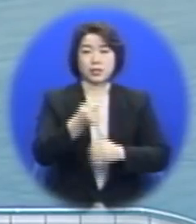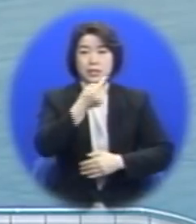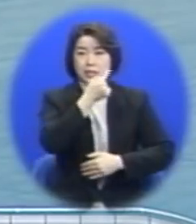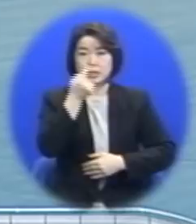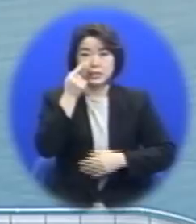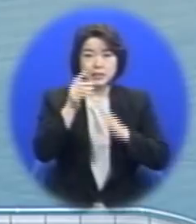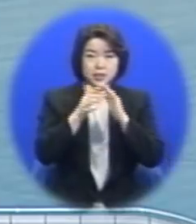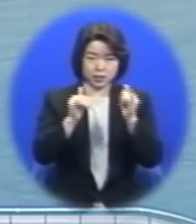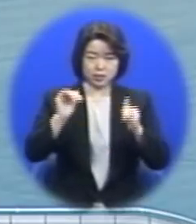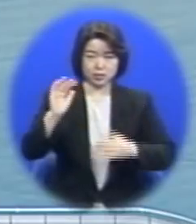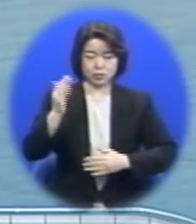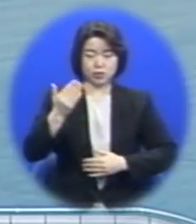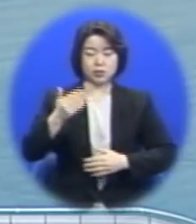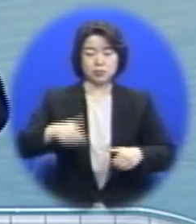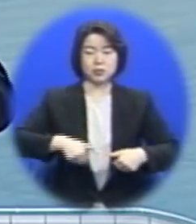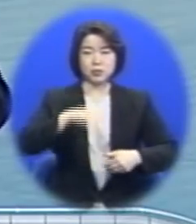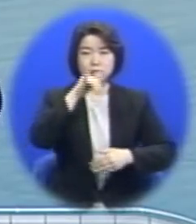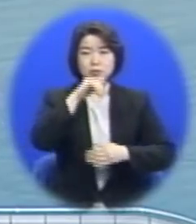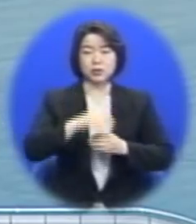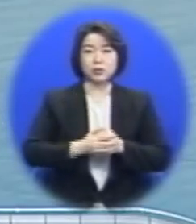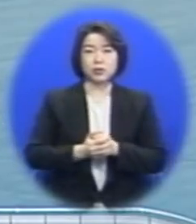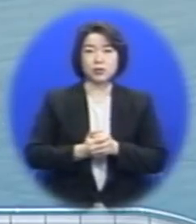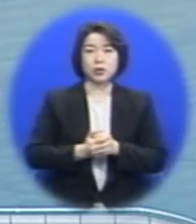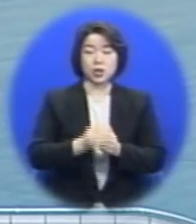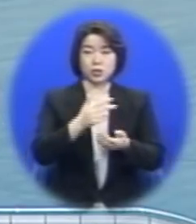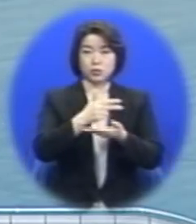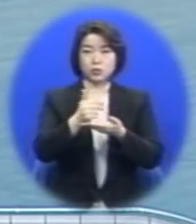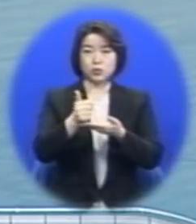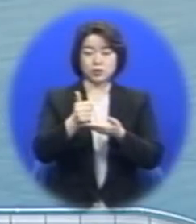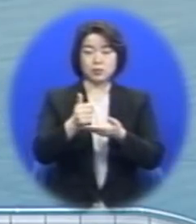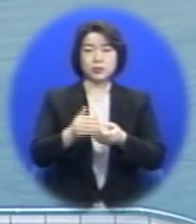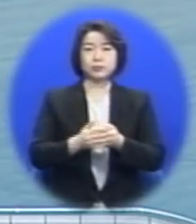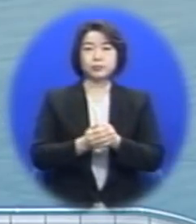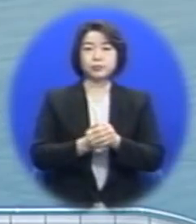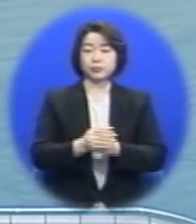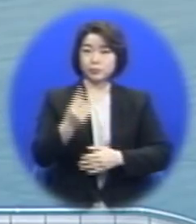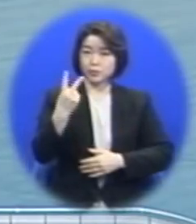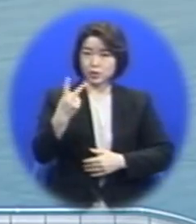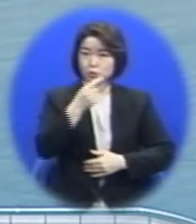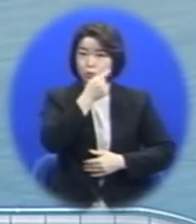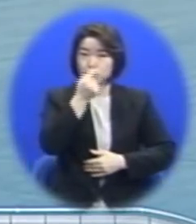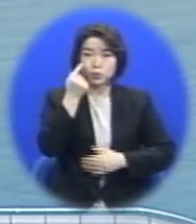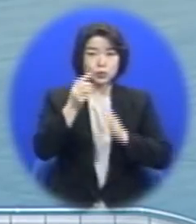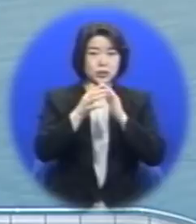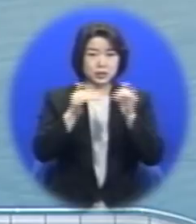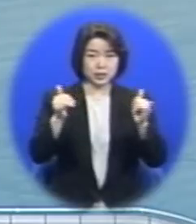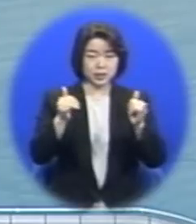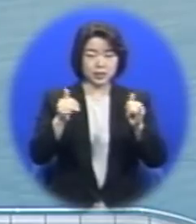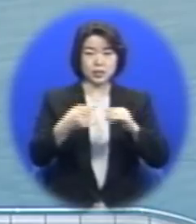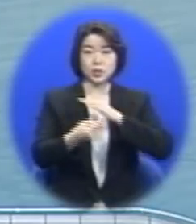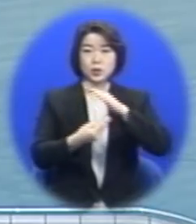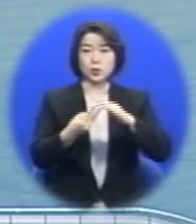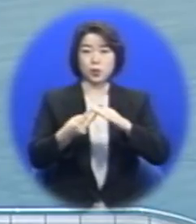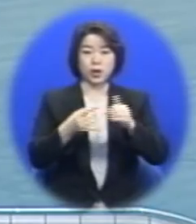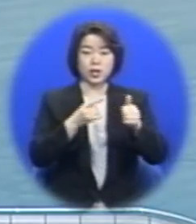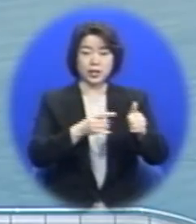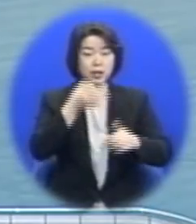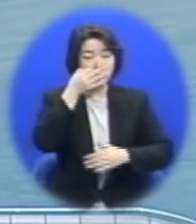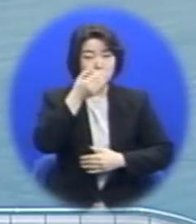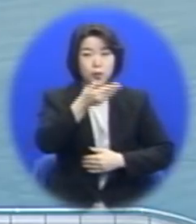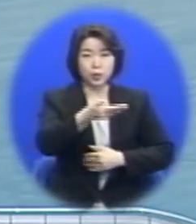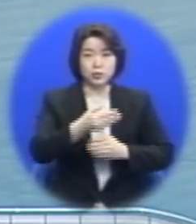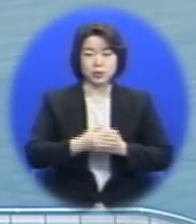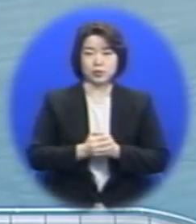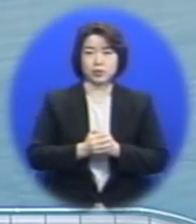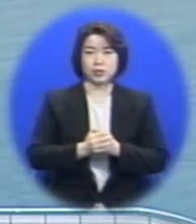증인이 되는 것입니다. 주님은 두 증인을 요한에게 보여주십니다.